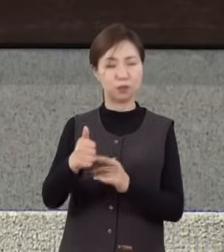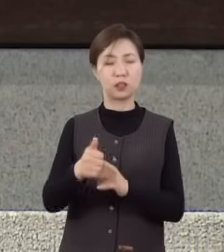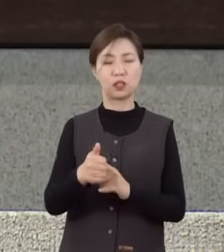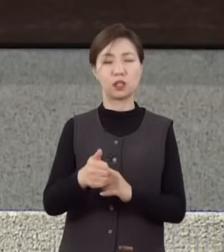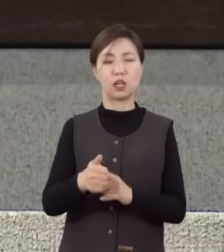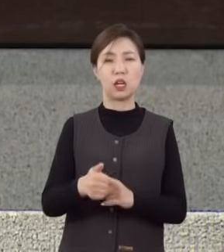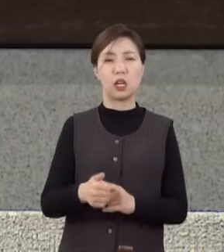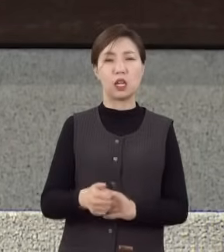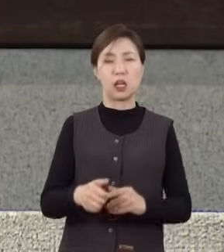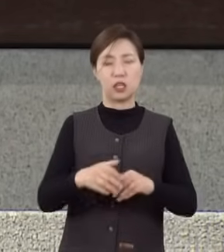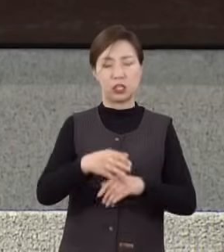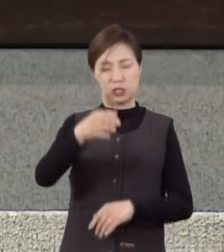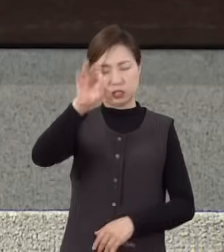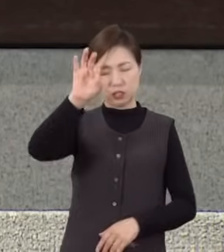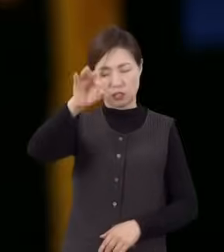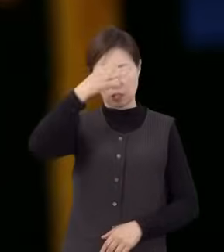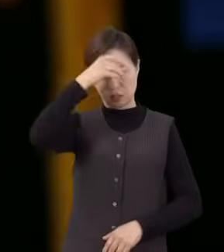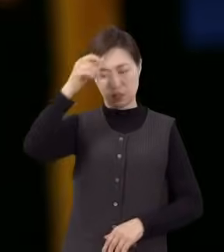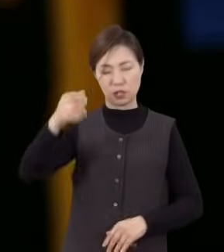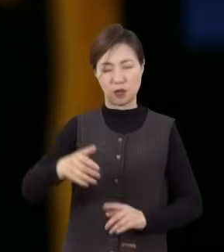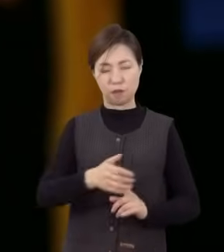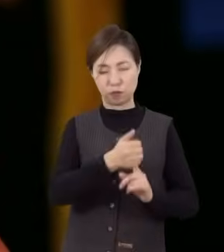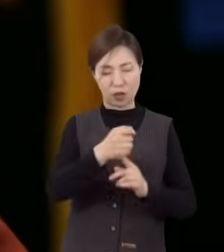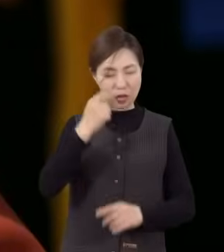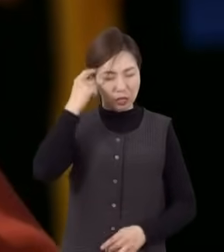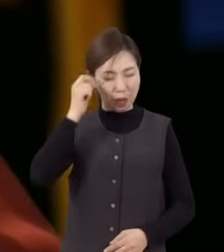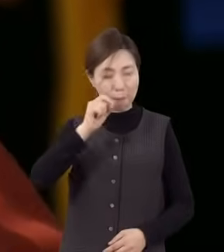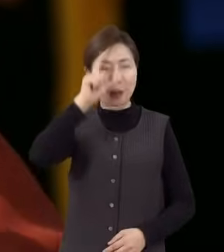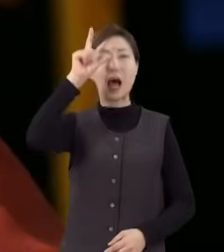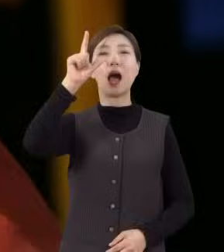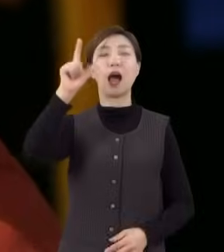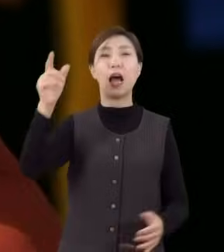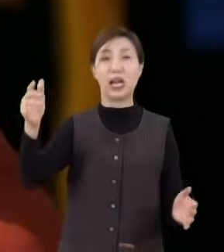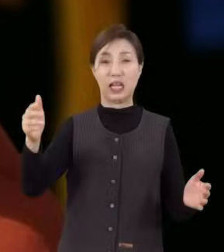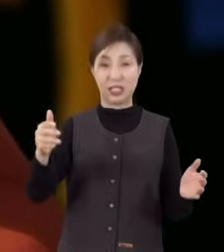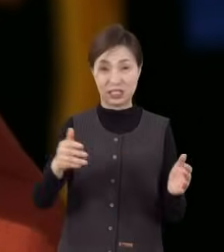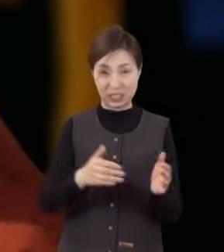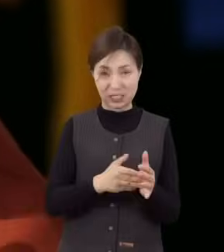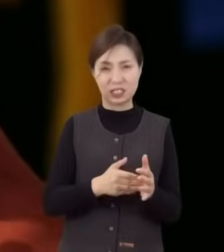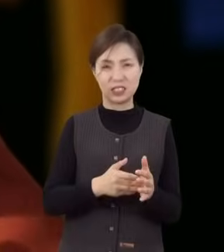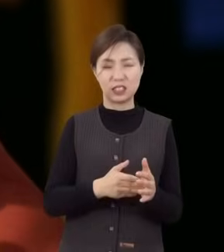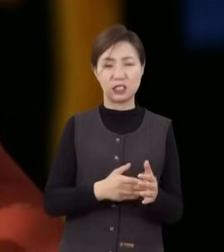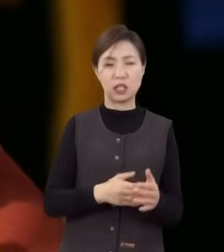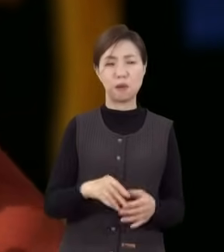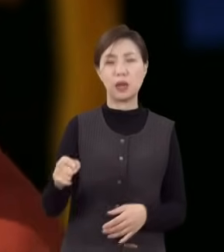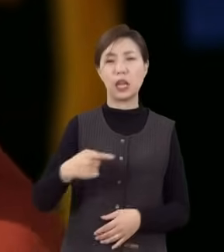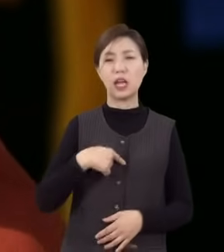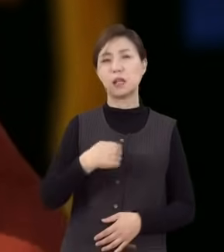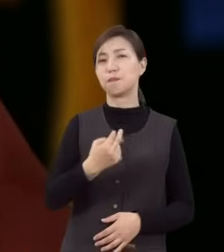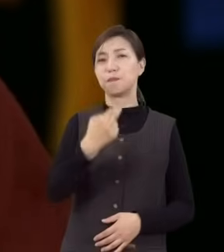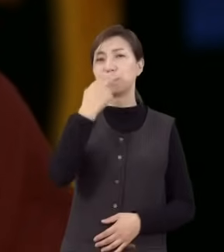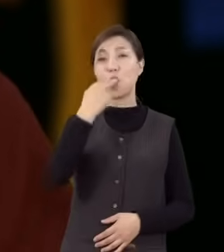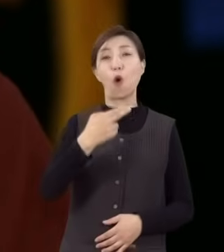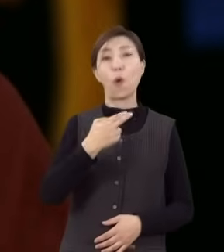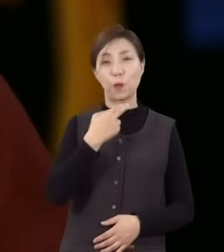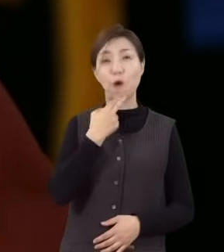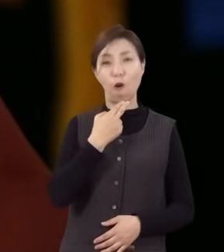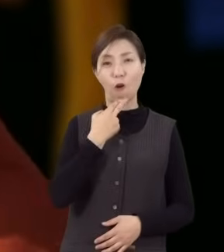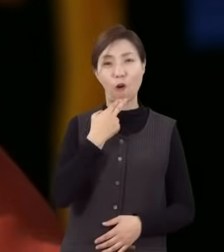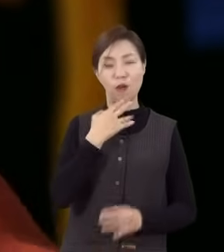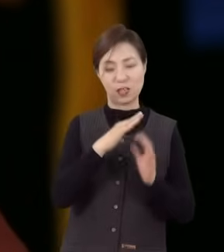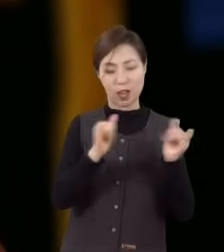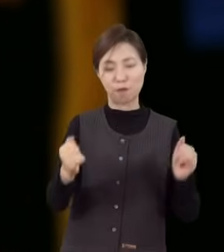없다? 습기. 근데 사리불이여 그대는 아라한이 되었지만 아직도 뭐가